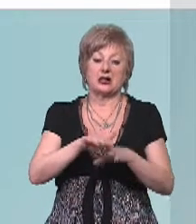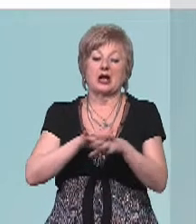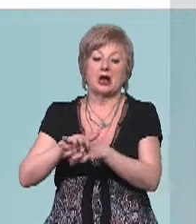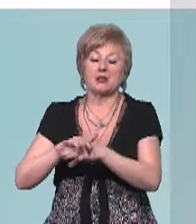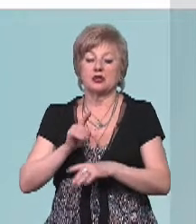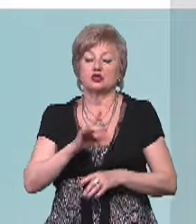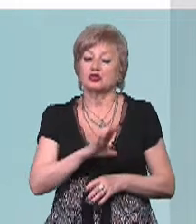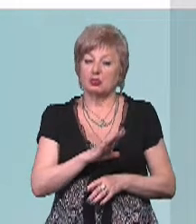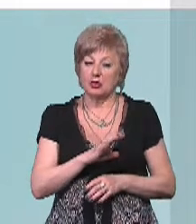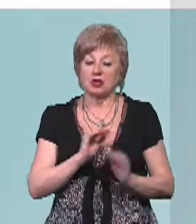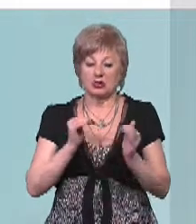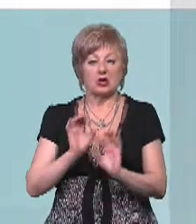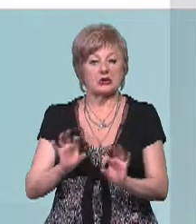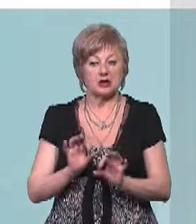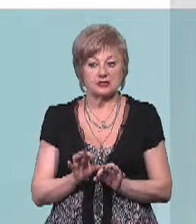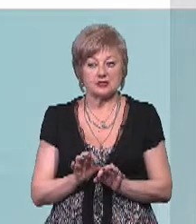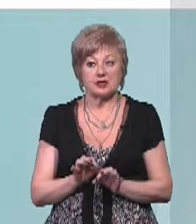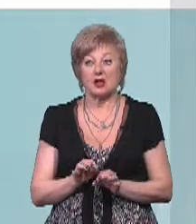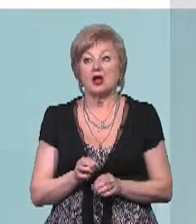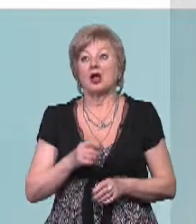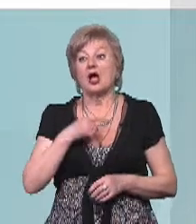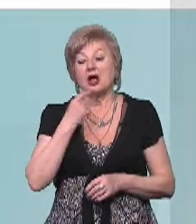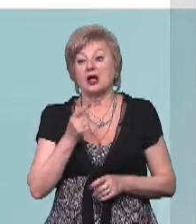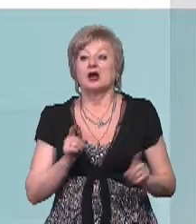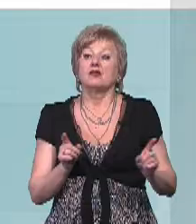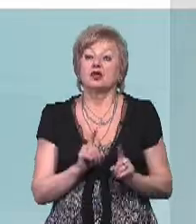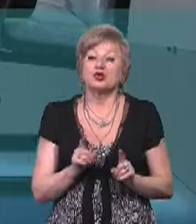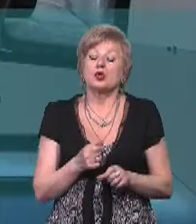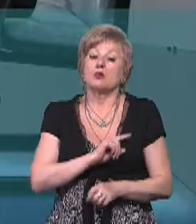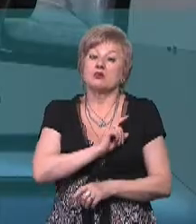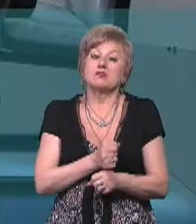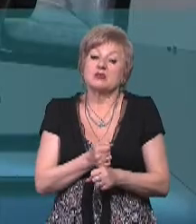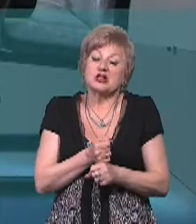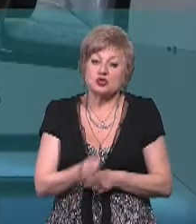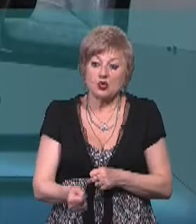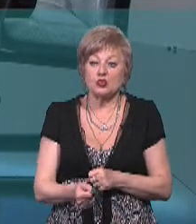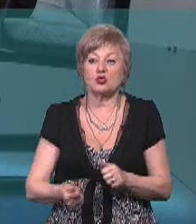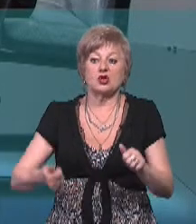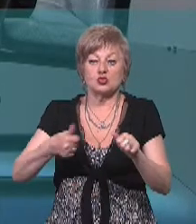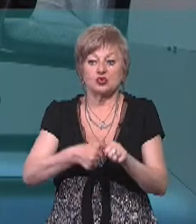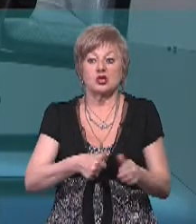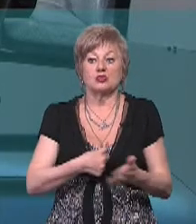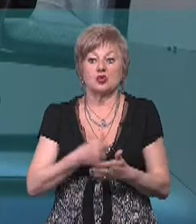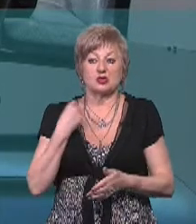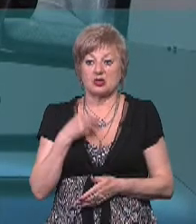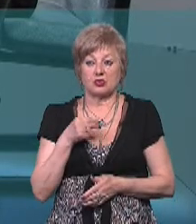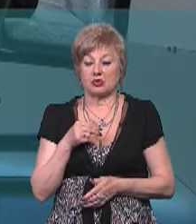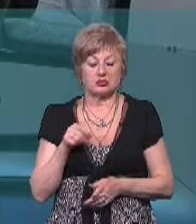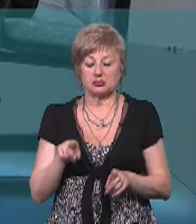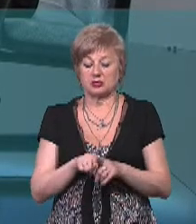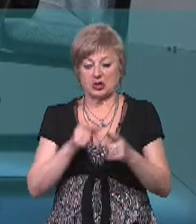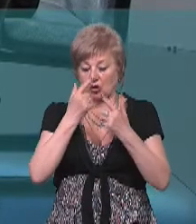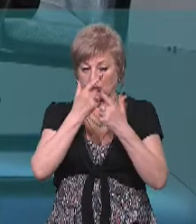йшла мова у сюжеті. Казали про те, що примусово приєднають до Запоріжжя. Ну, таку інформацію